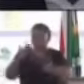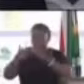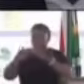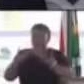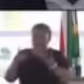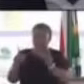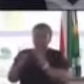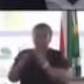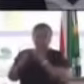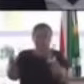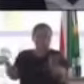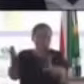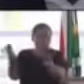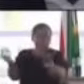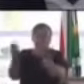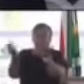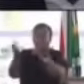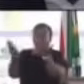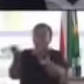nokunikhuthaza.